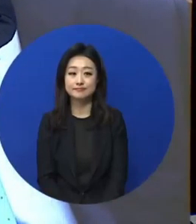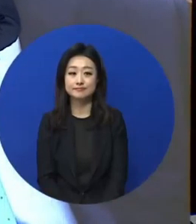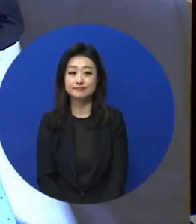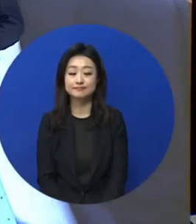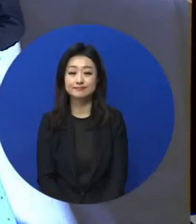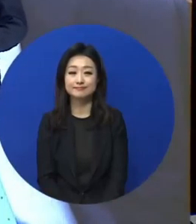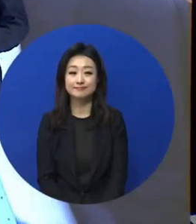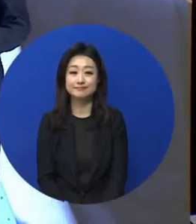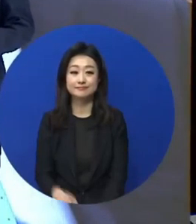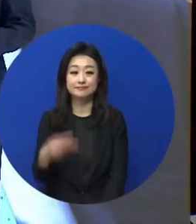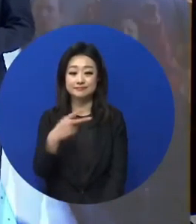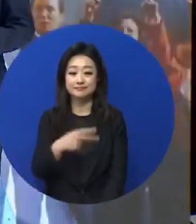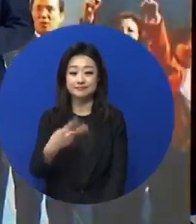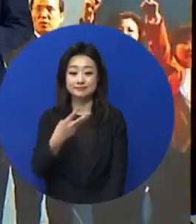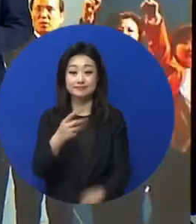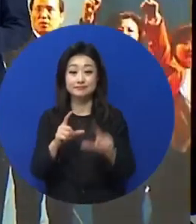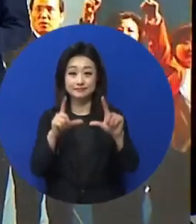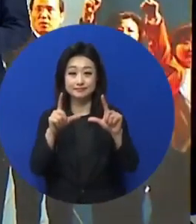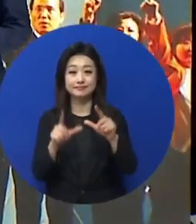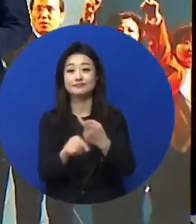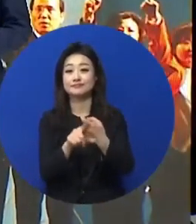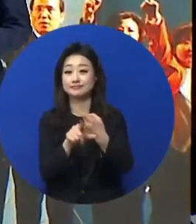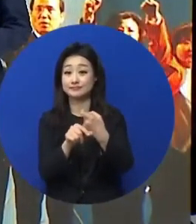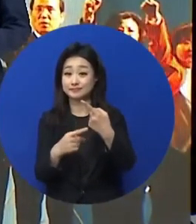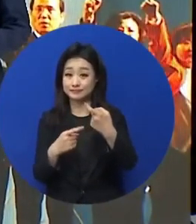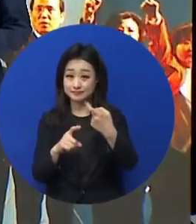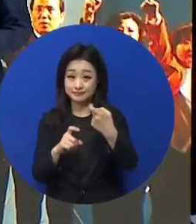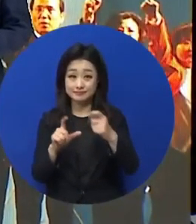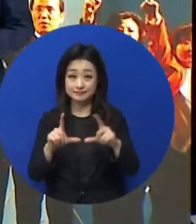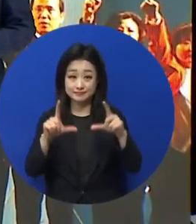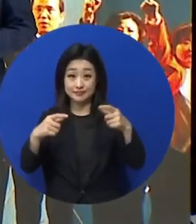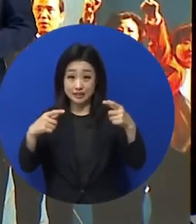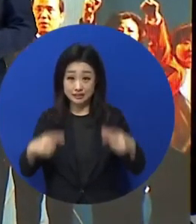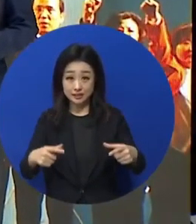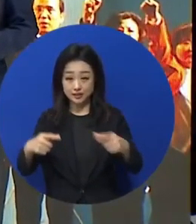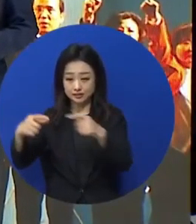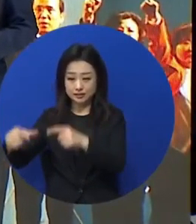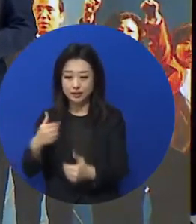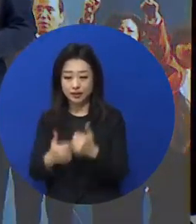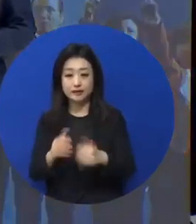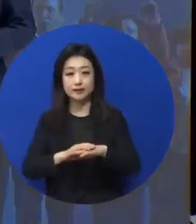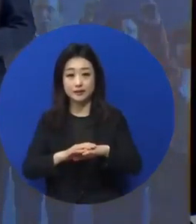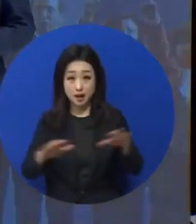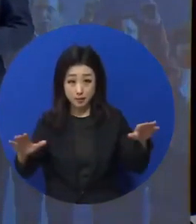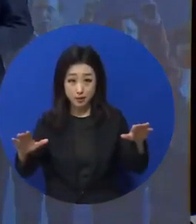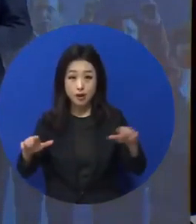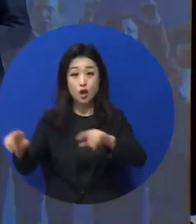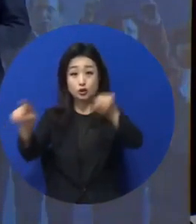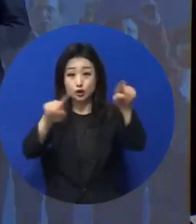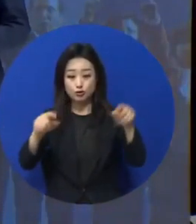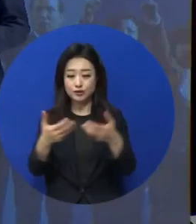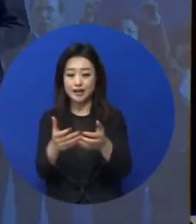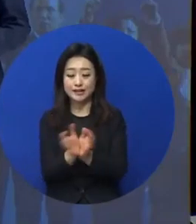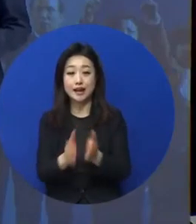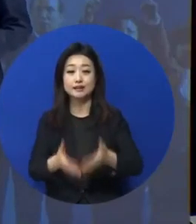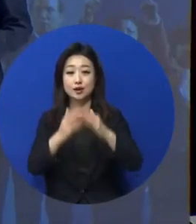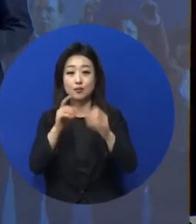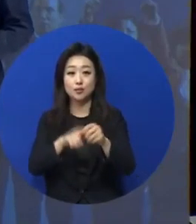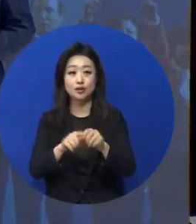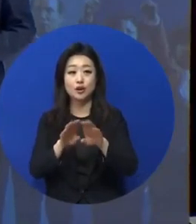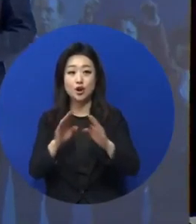예, 2003년 11월 11일 지역주의 타파와 전국 정당을 꿈꾸며 열린우리당을